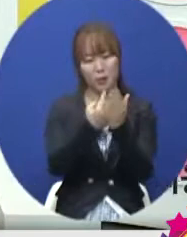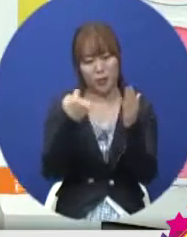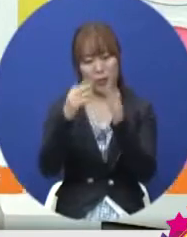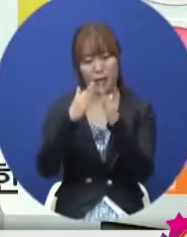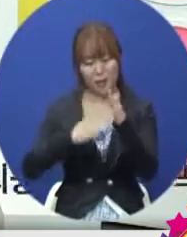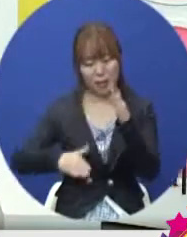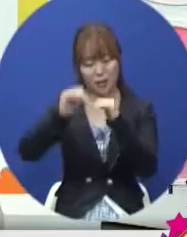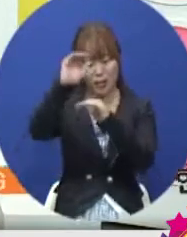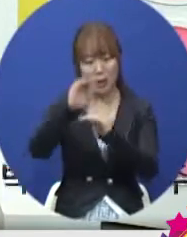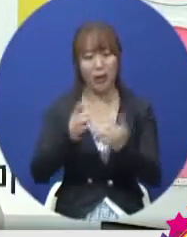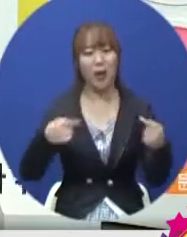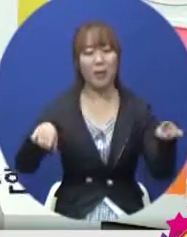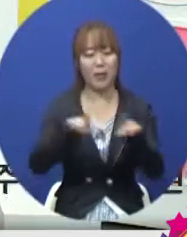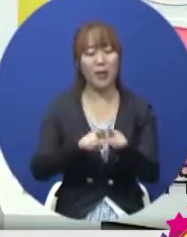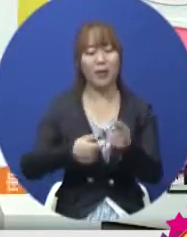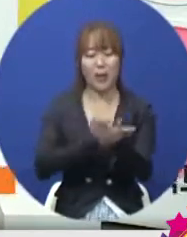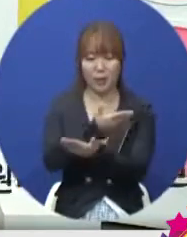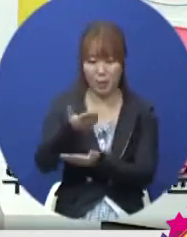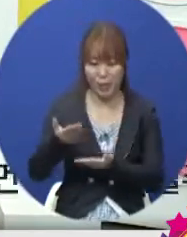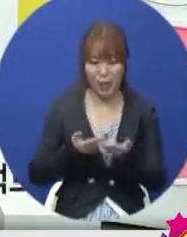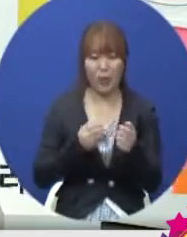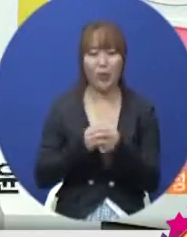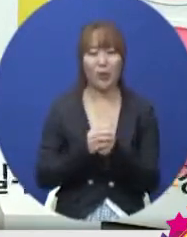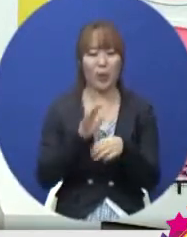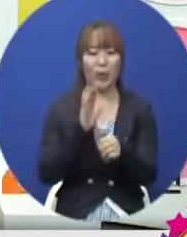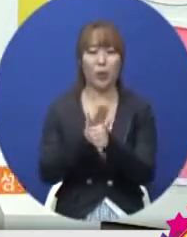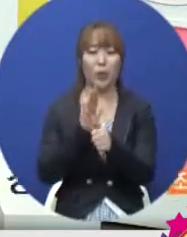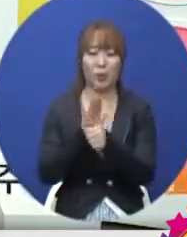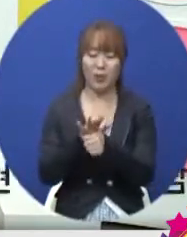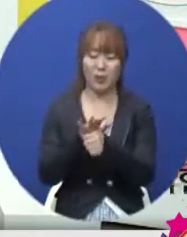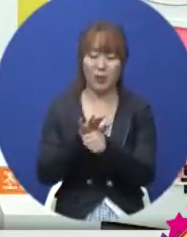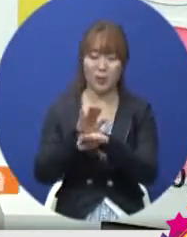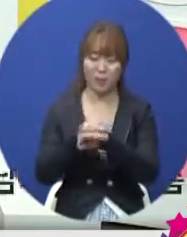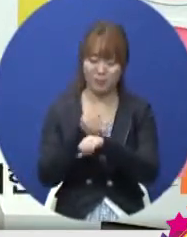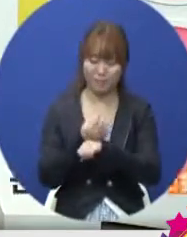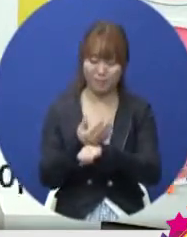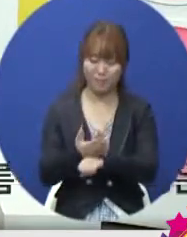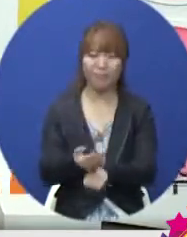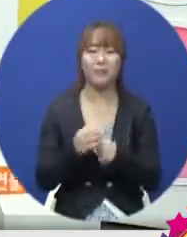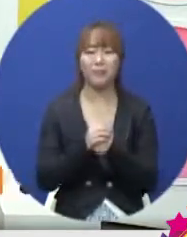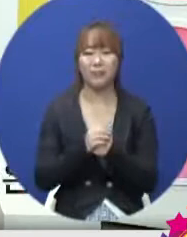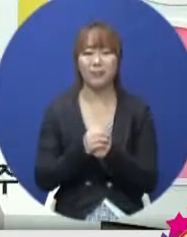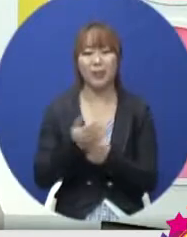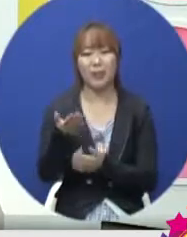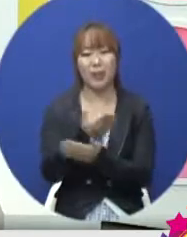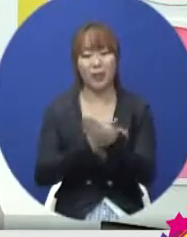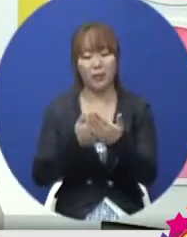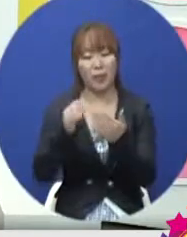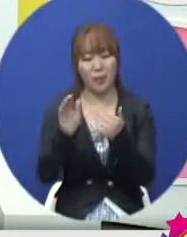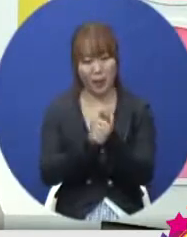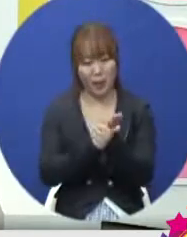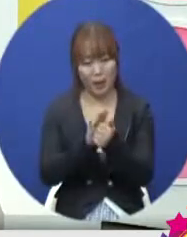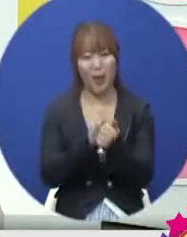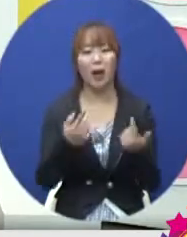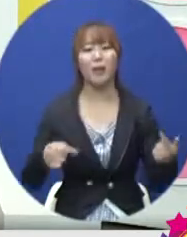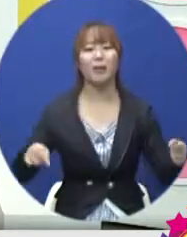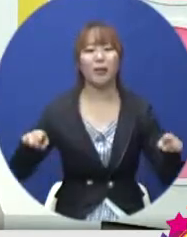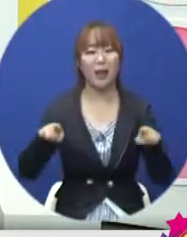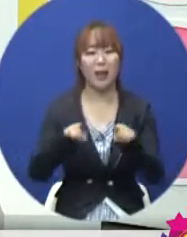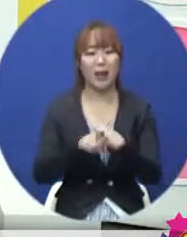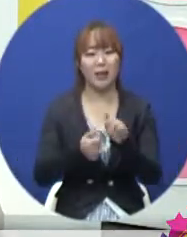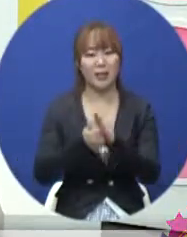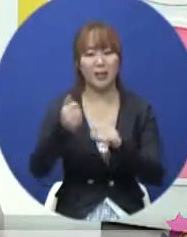소외된 가정들의 이야기를 함께 나누고 그리고 도움의 손길을 전달하겠습니다. 자, 나눔과 배려,